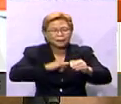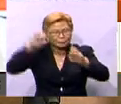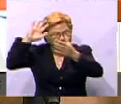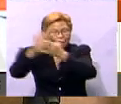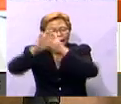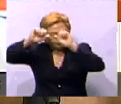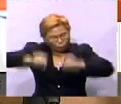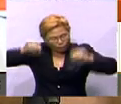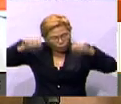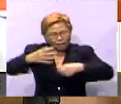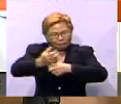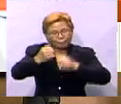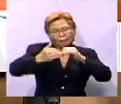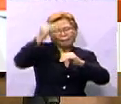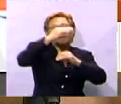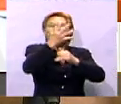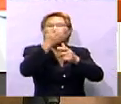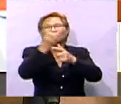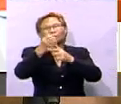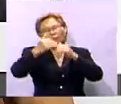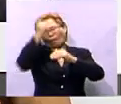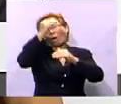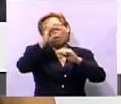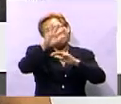percaya kita boleh mendapat lebih daripada 4 yang disasarkan.